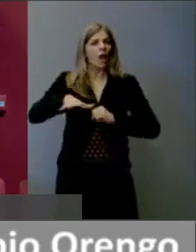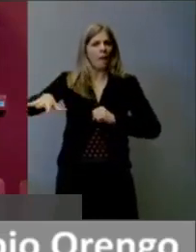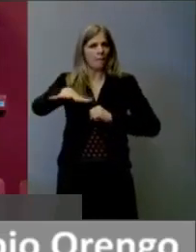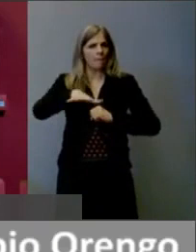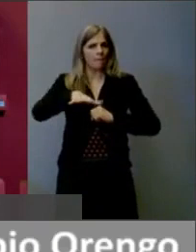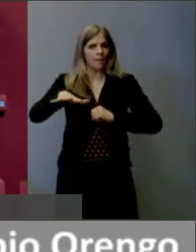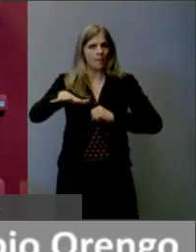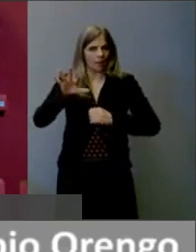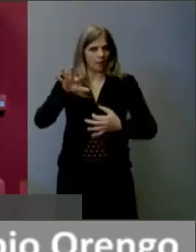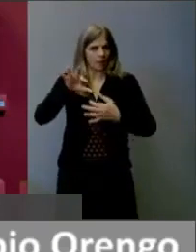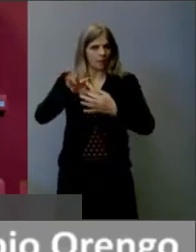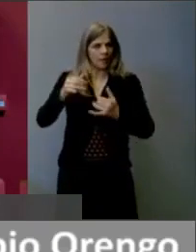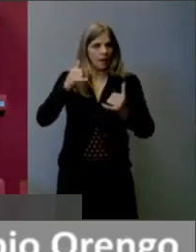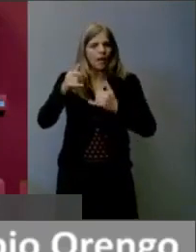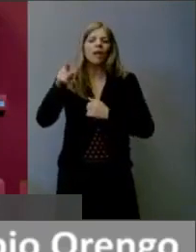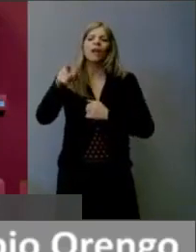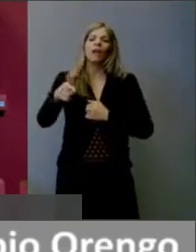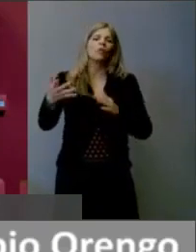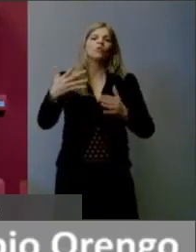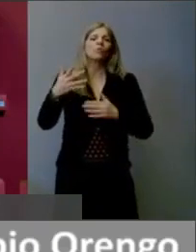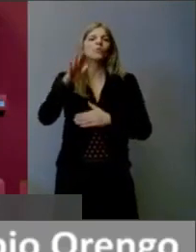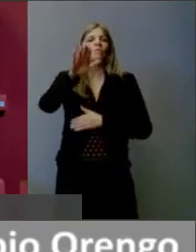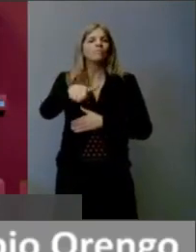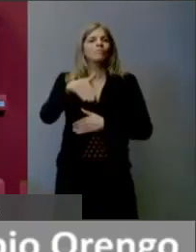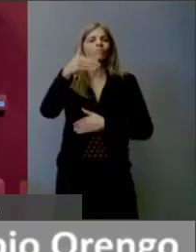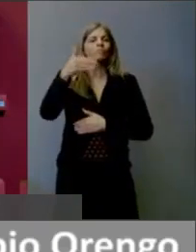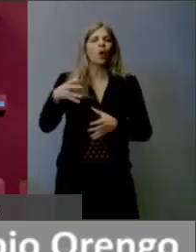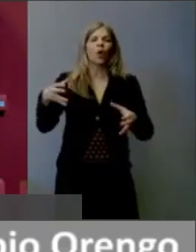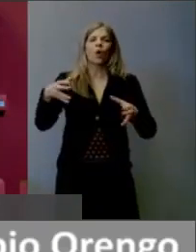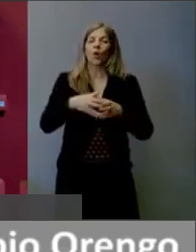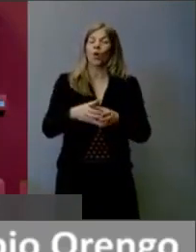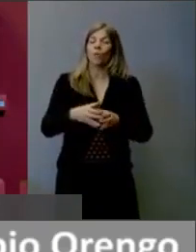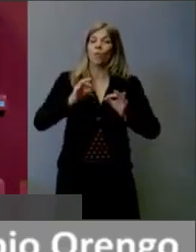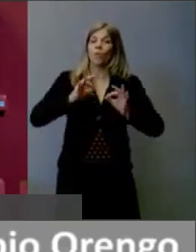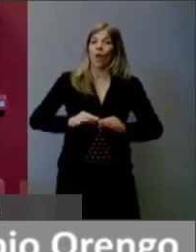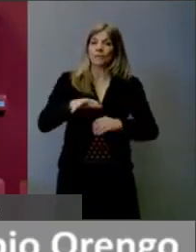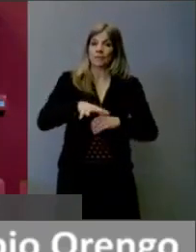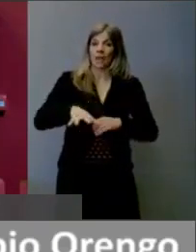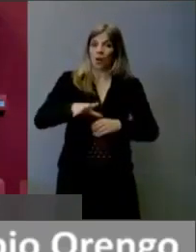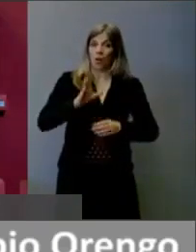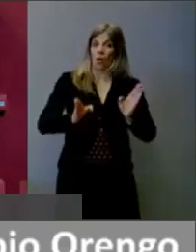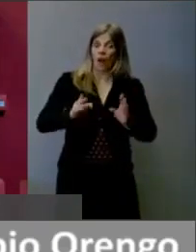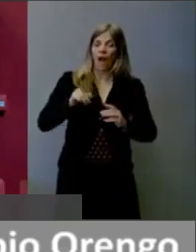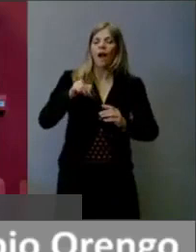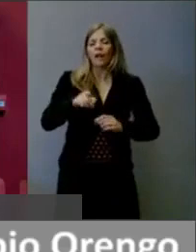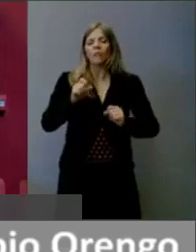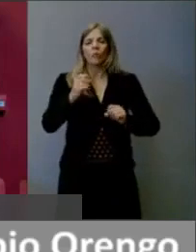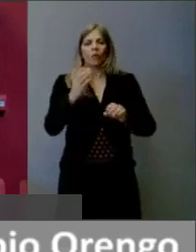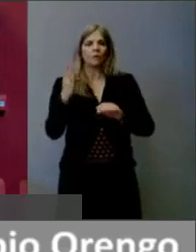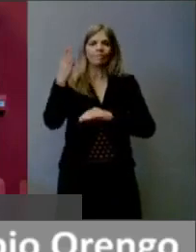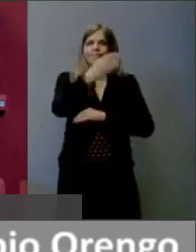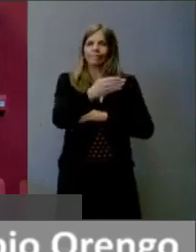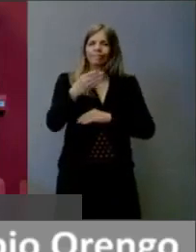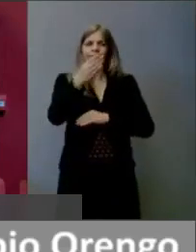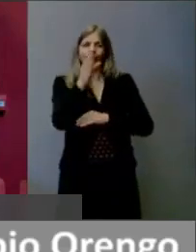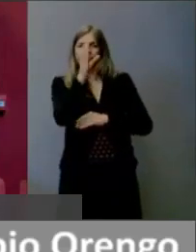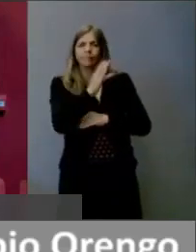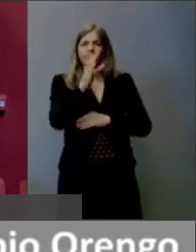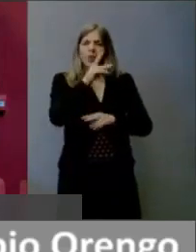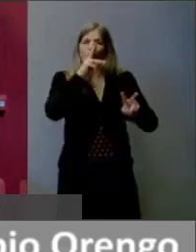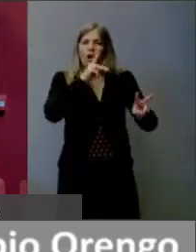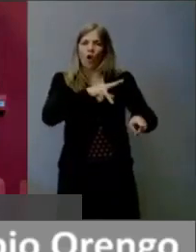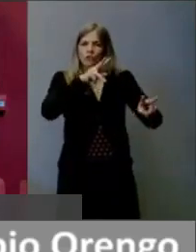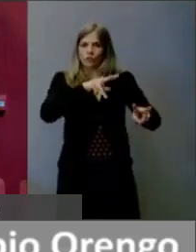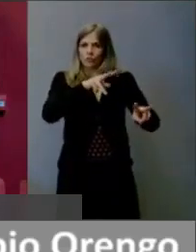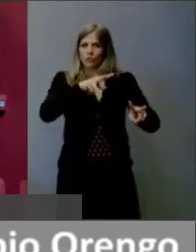l'intervento della polizia locale in maniera tale che possa fare una serie di accessi finalizzati a